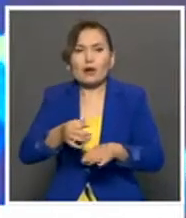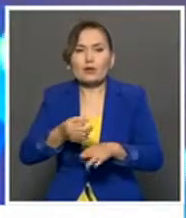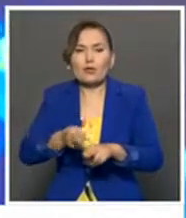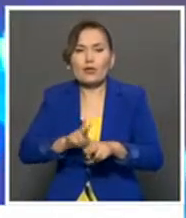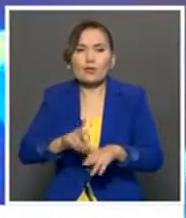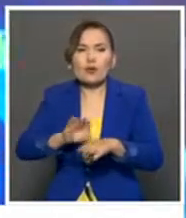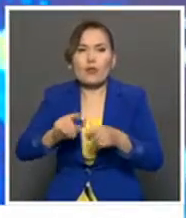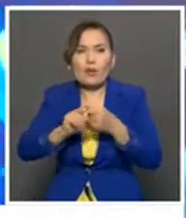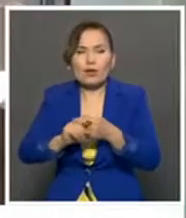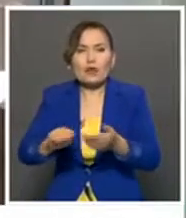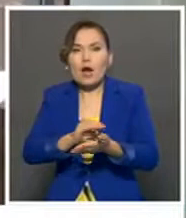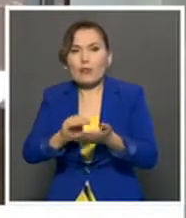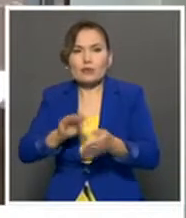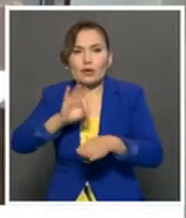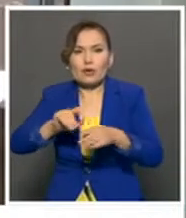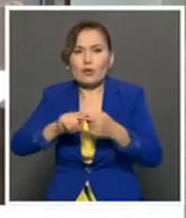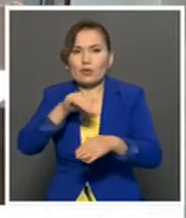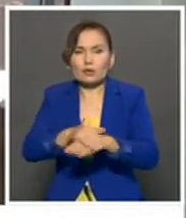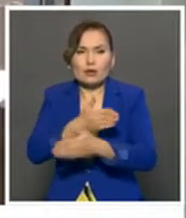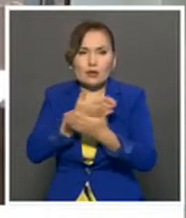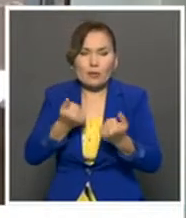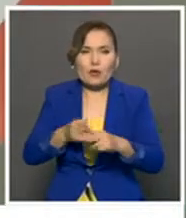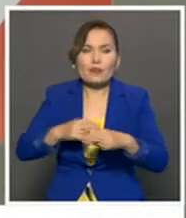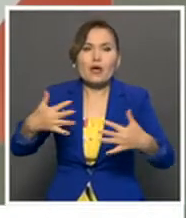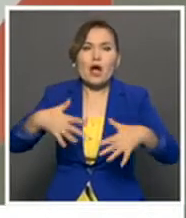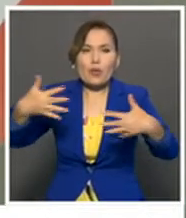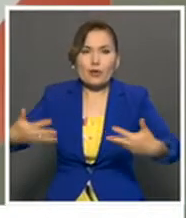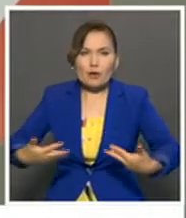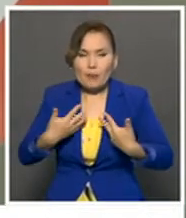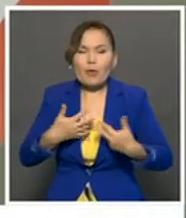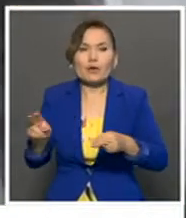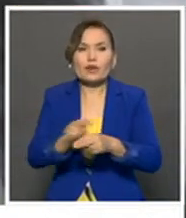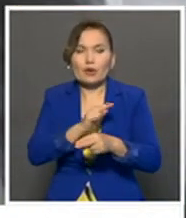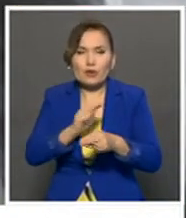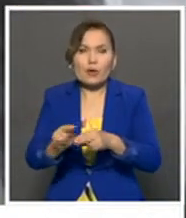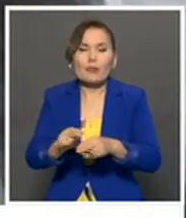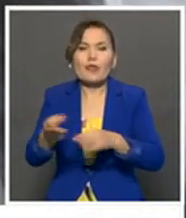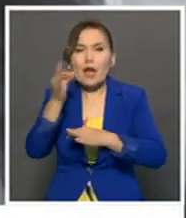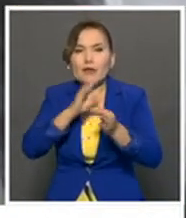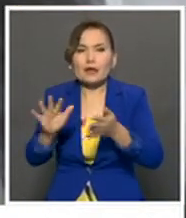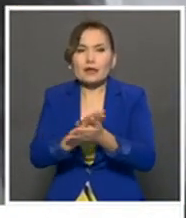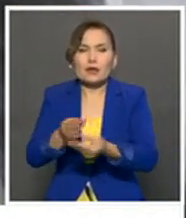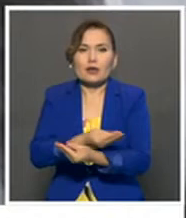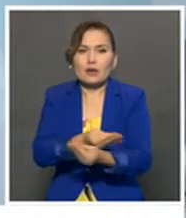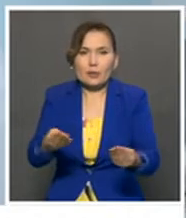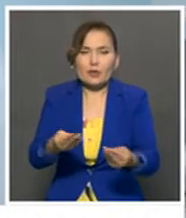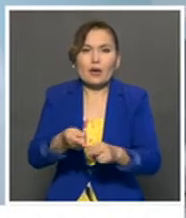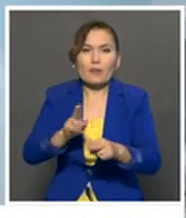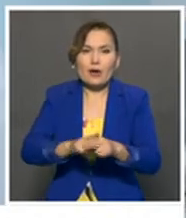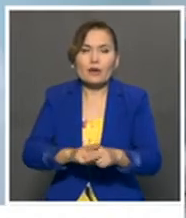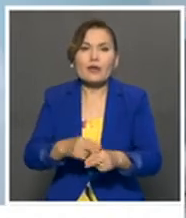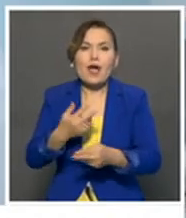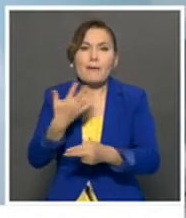ауырғандар дерегі тіркелмеген. Ал өкпе қабынуына қарсы дәрілер тегін беріледі. Үй жағдайында емдеу хаттамасы препараттың 5